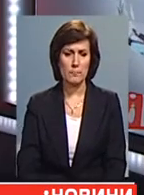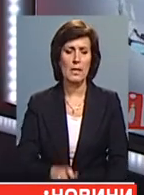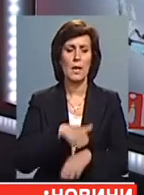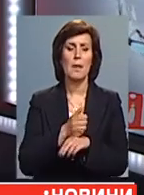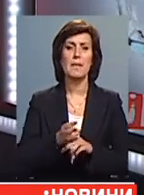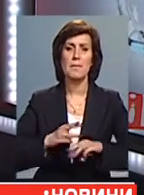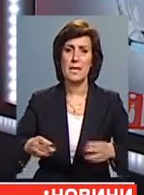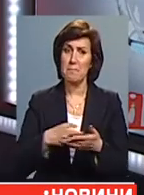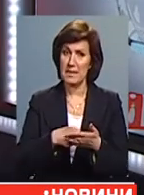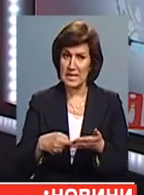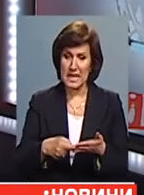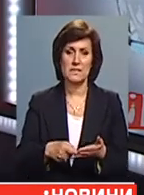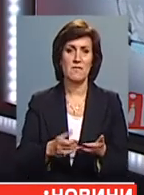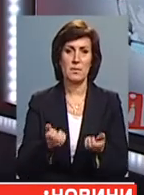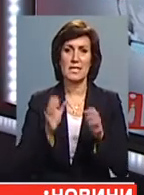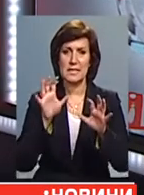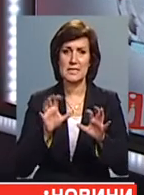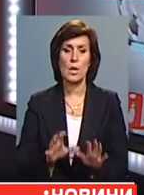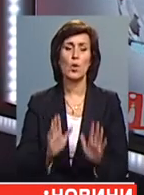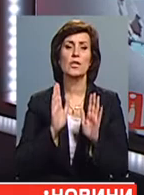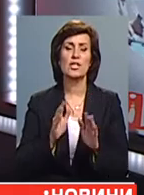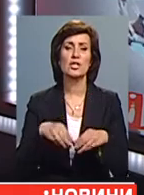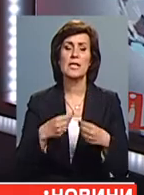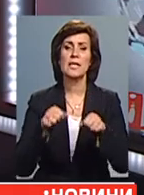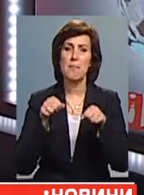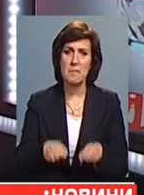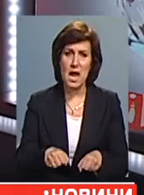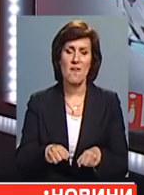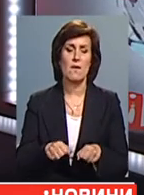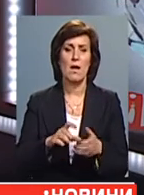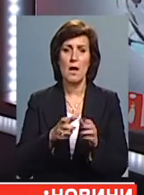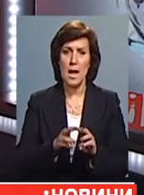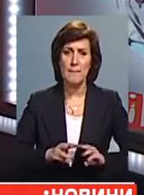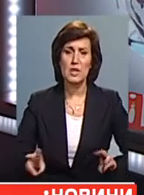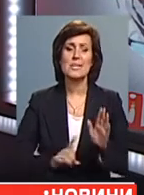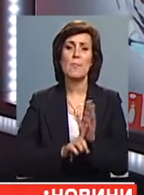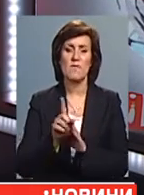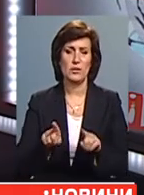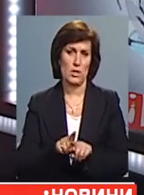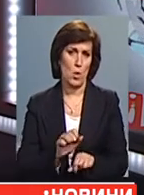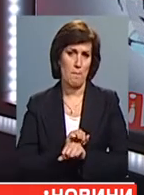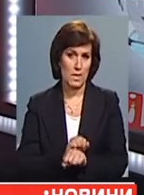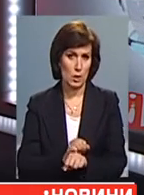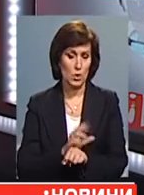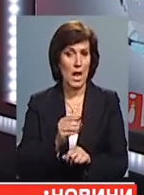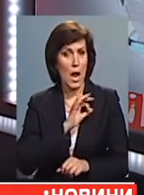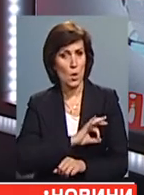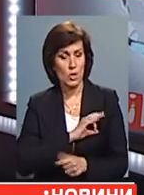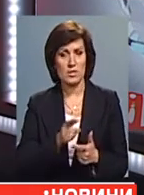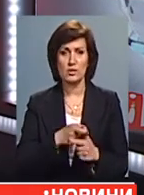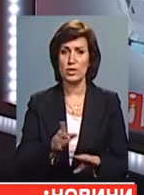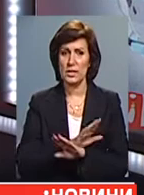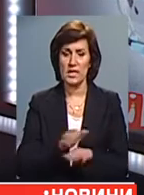Прем'єр підкреслив, прийнятий закон лише дає право Кабміну на запровадження такого мораторію. А користуватися ним чи